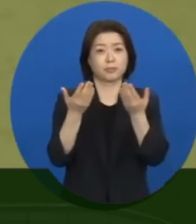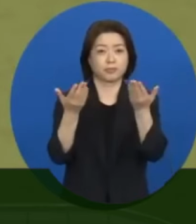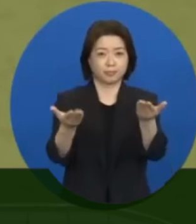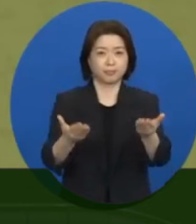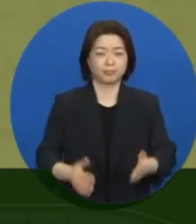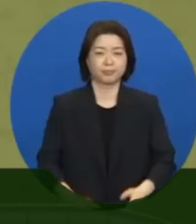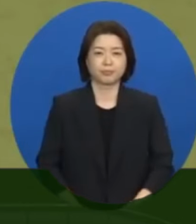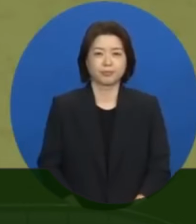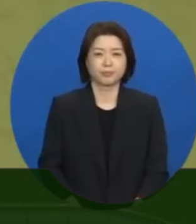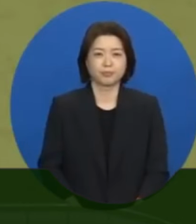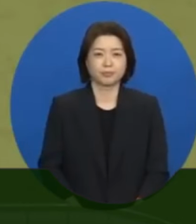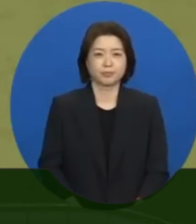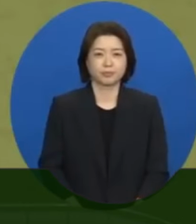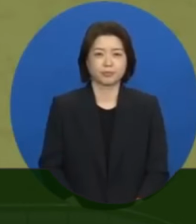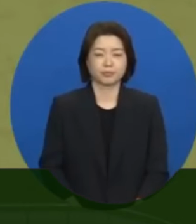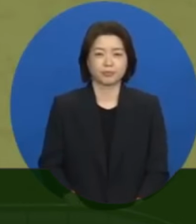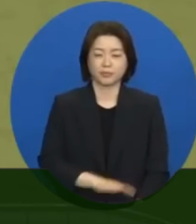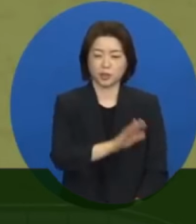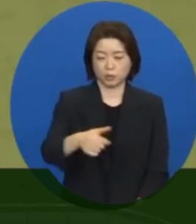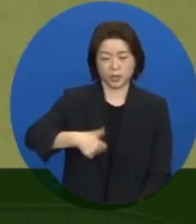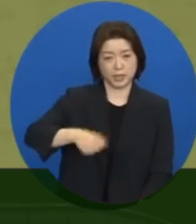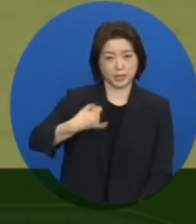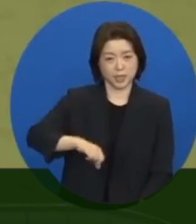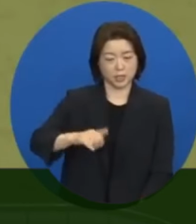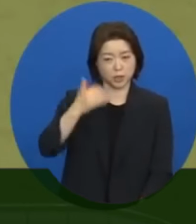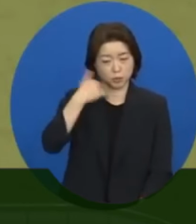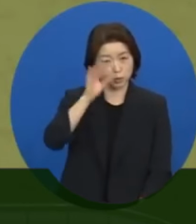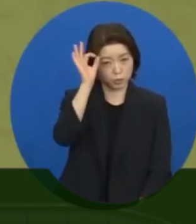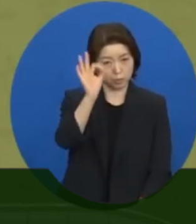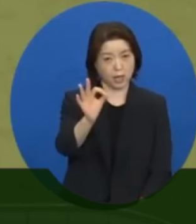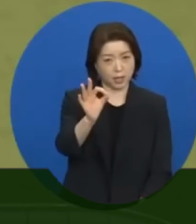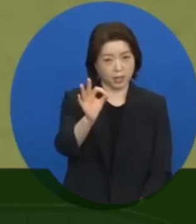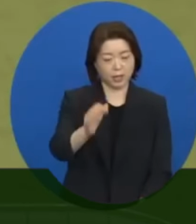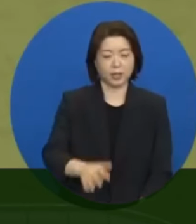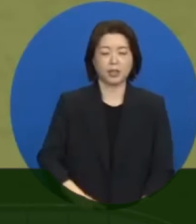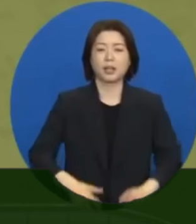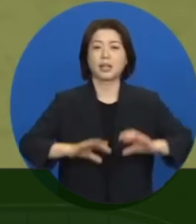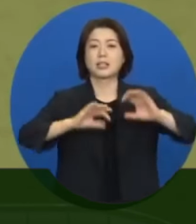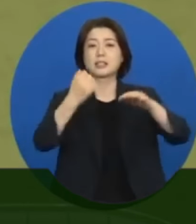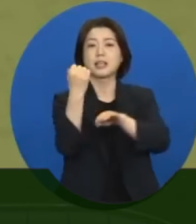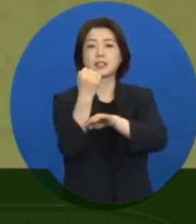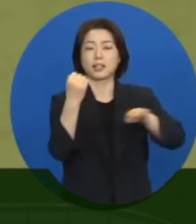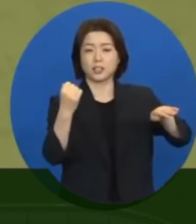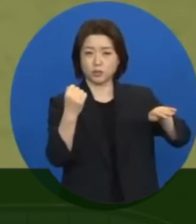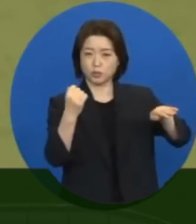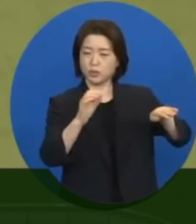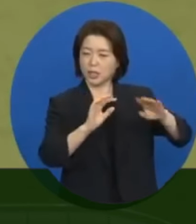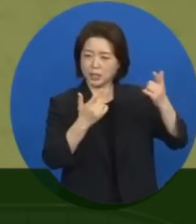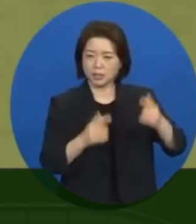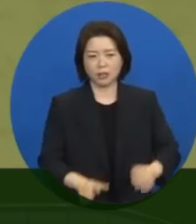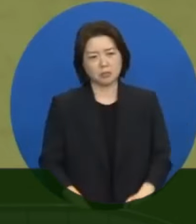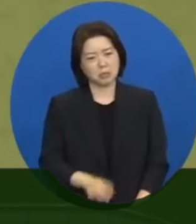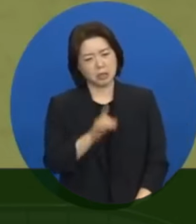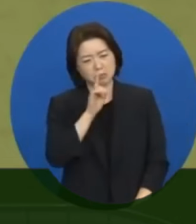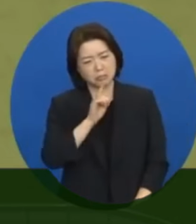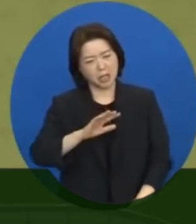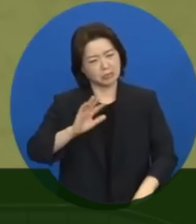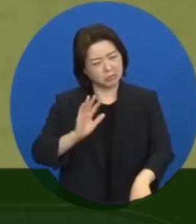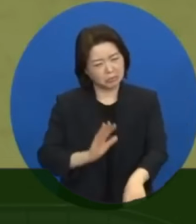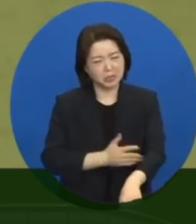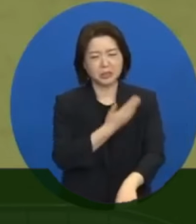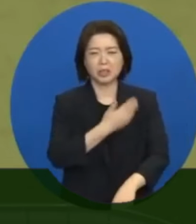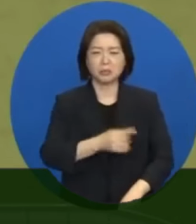축복합니다 그러니까 우리 자녀나 누군가를 볼 때에 상 으로 남들보다 말을 좀 못하고 머리가 조금